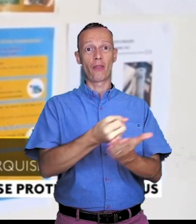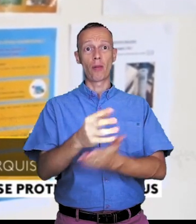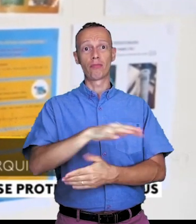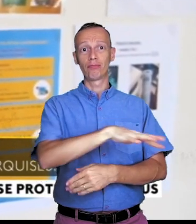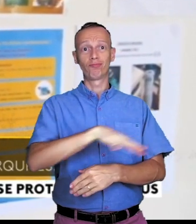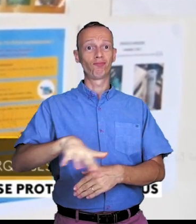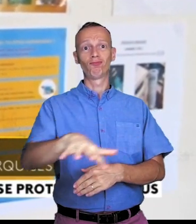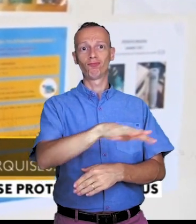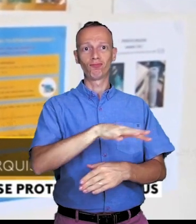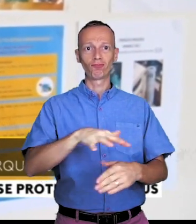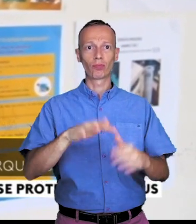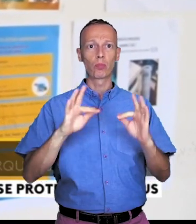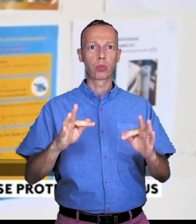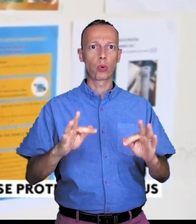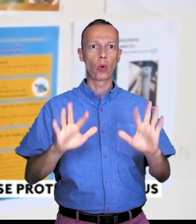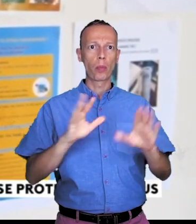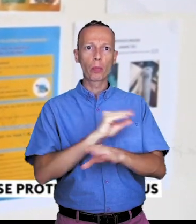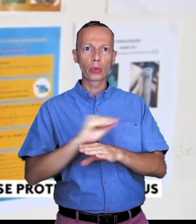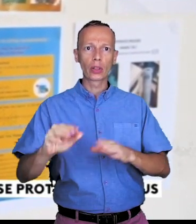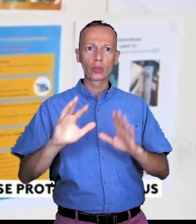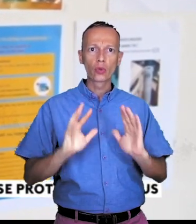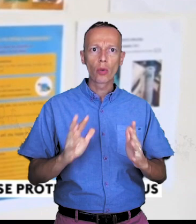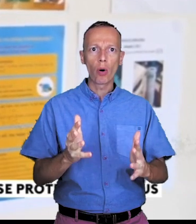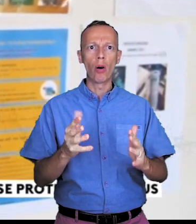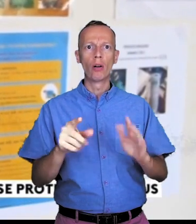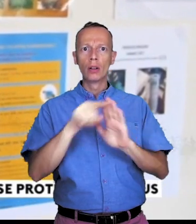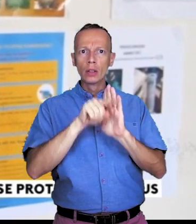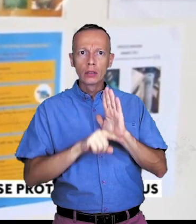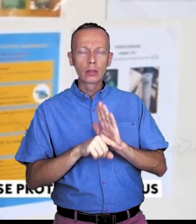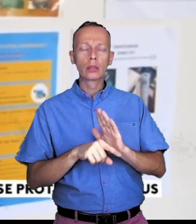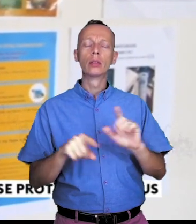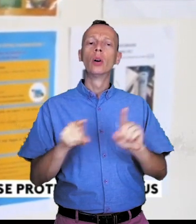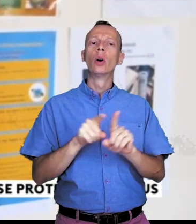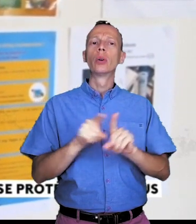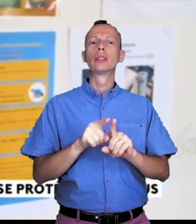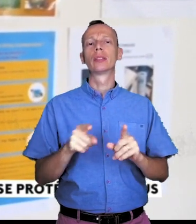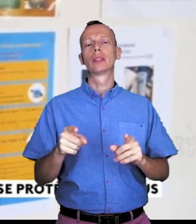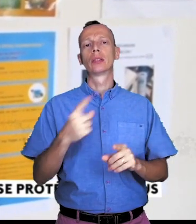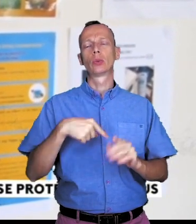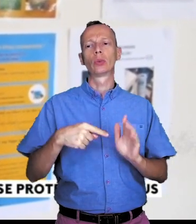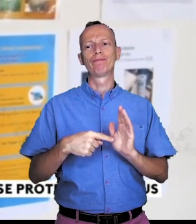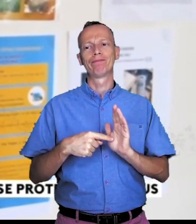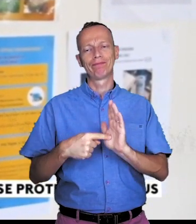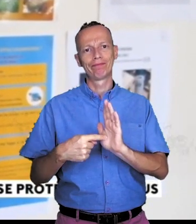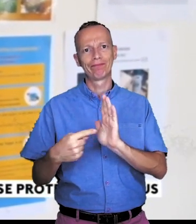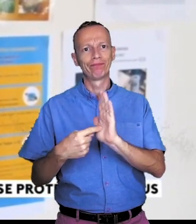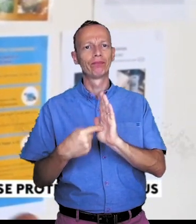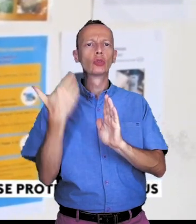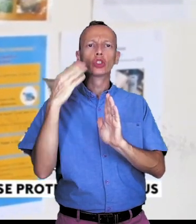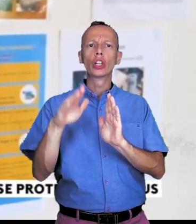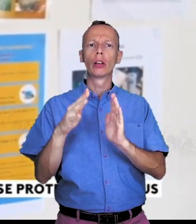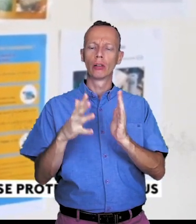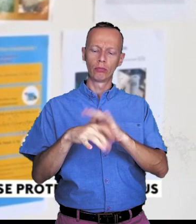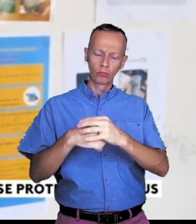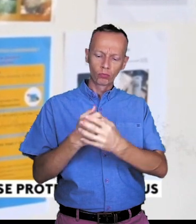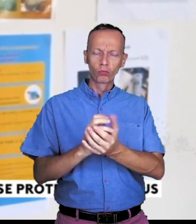transmettre les informations par rapport aux gestes barrières. Et on a voulu appuyer aussi sur, puisqu'on